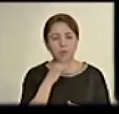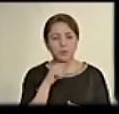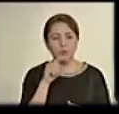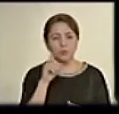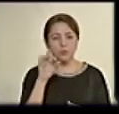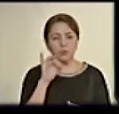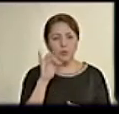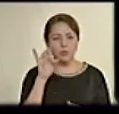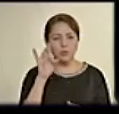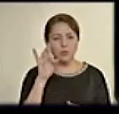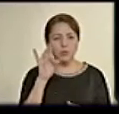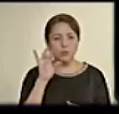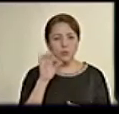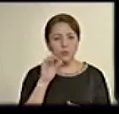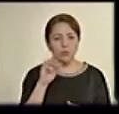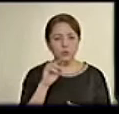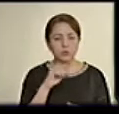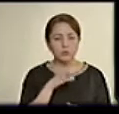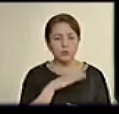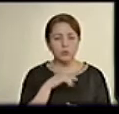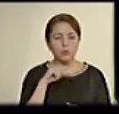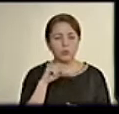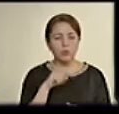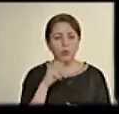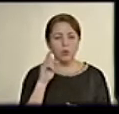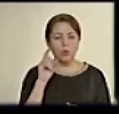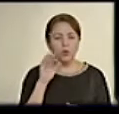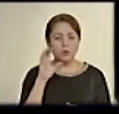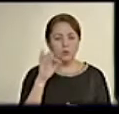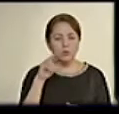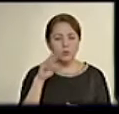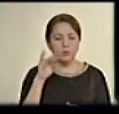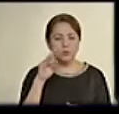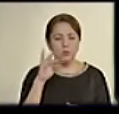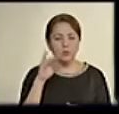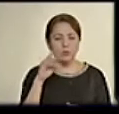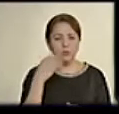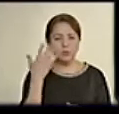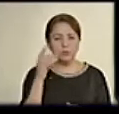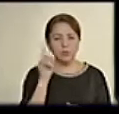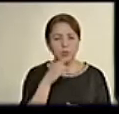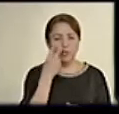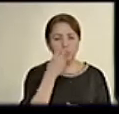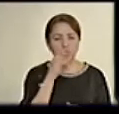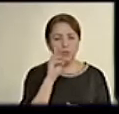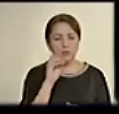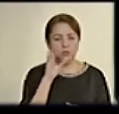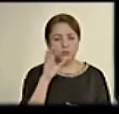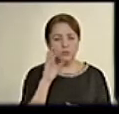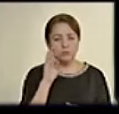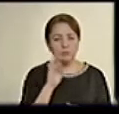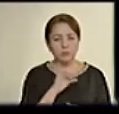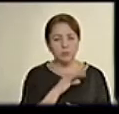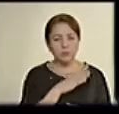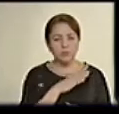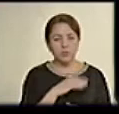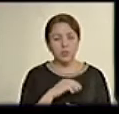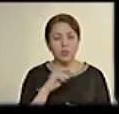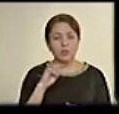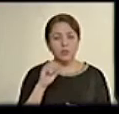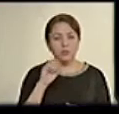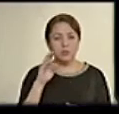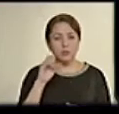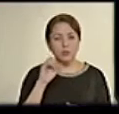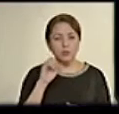hosilning 5dan 2 qismini tashkil etar ekan. Tanaboni esa bog' va polizlar uchun